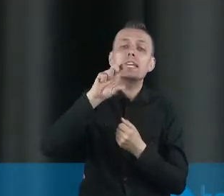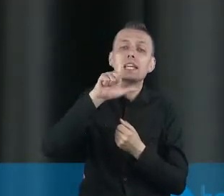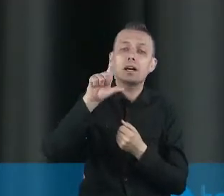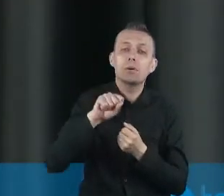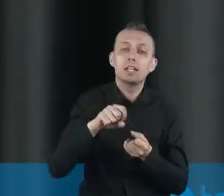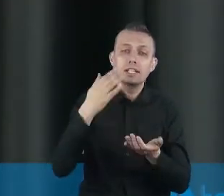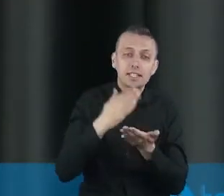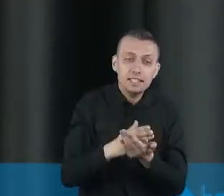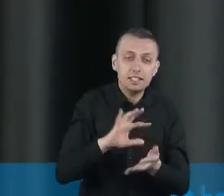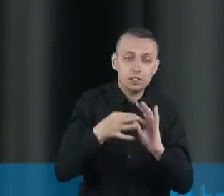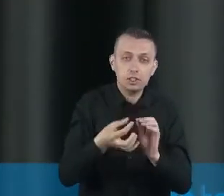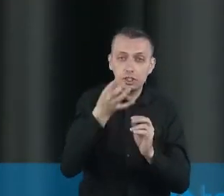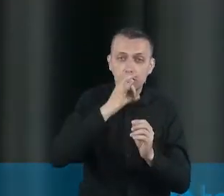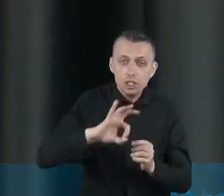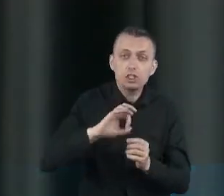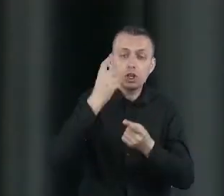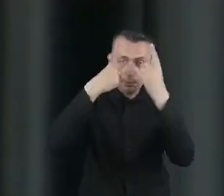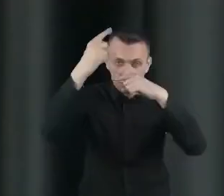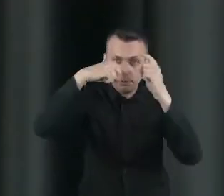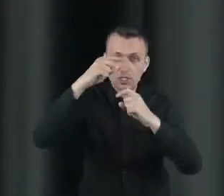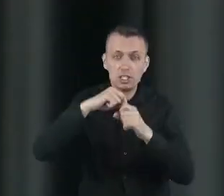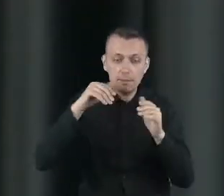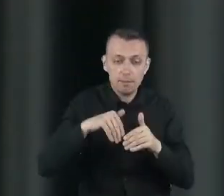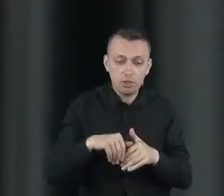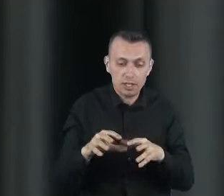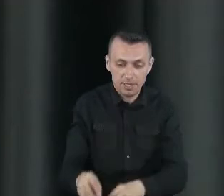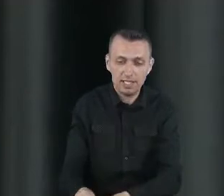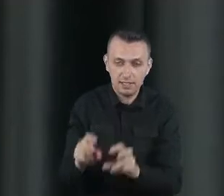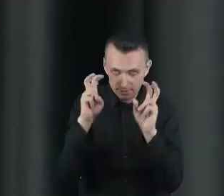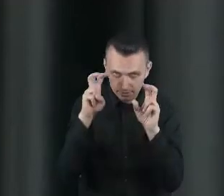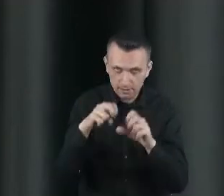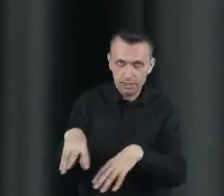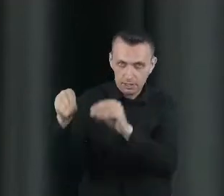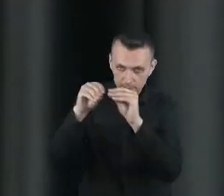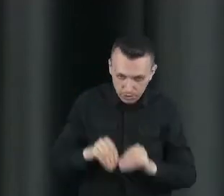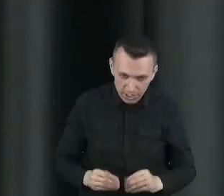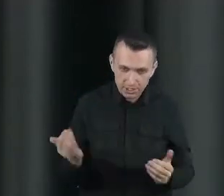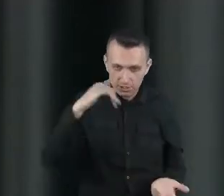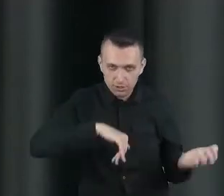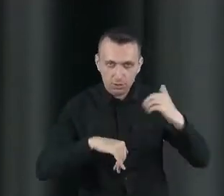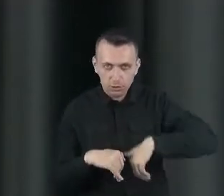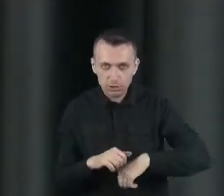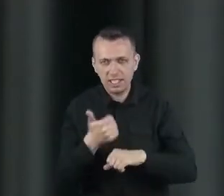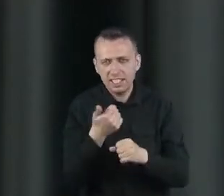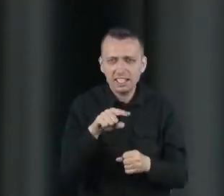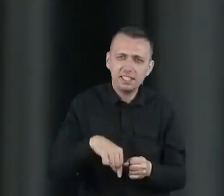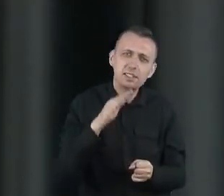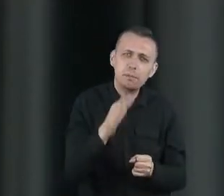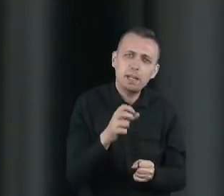góry. Dla jednego to będą Himalaje, dla drugiego to będzie górka, nie wiem,